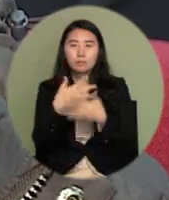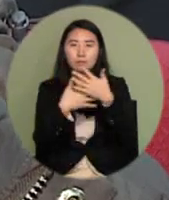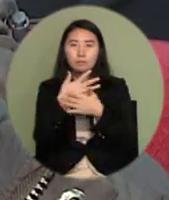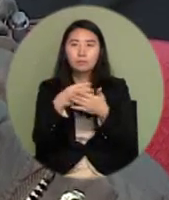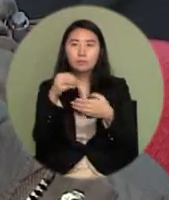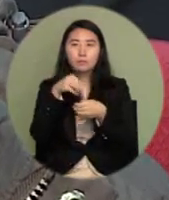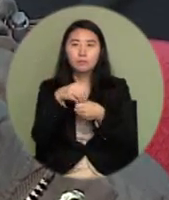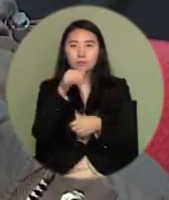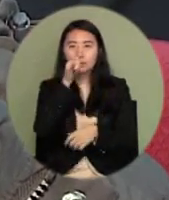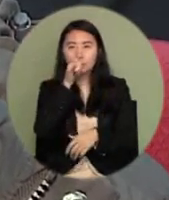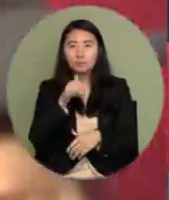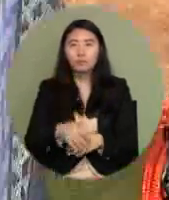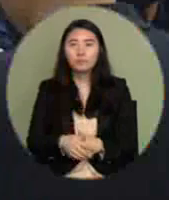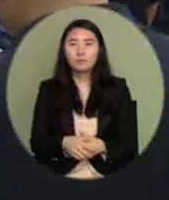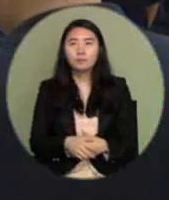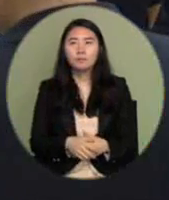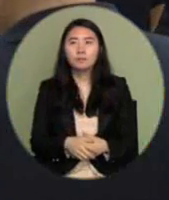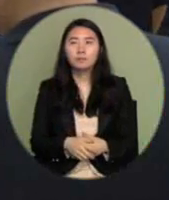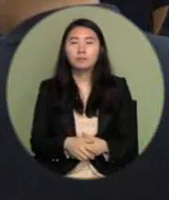끌었습니다.